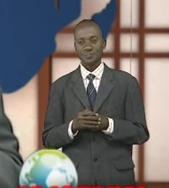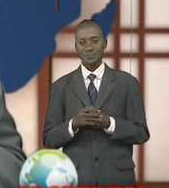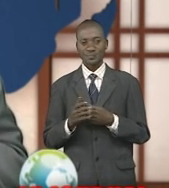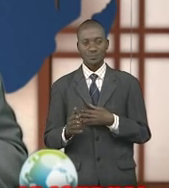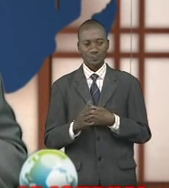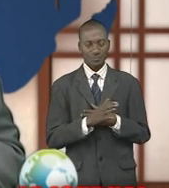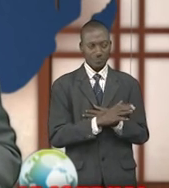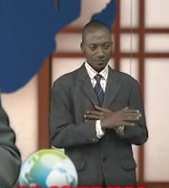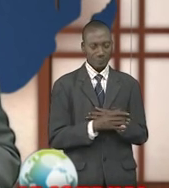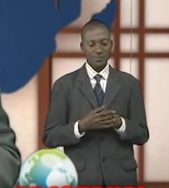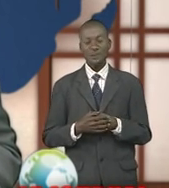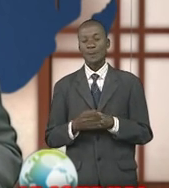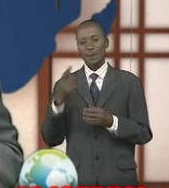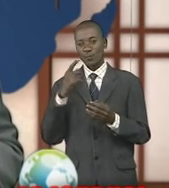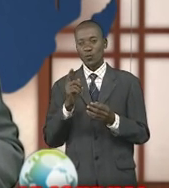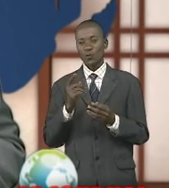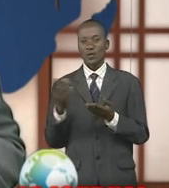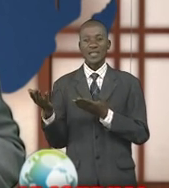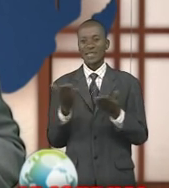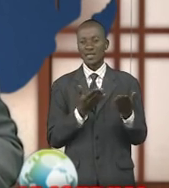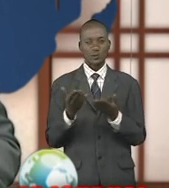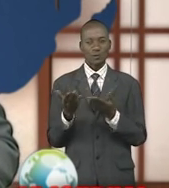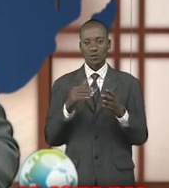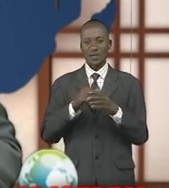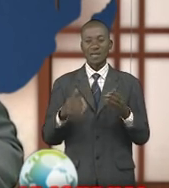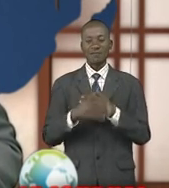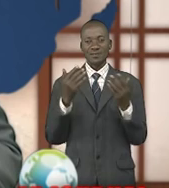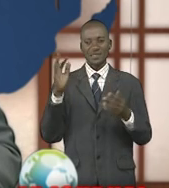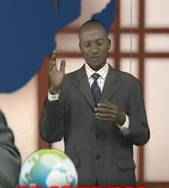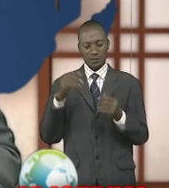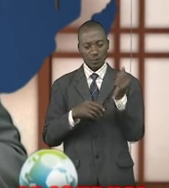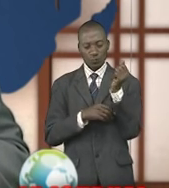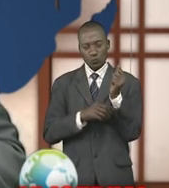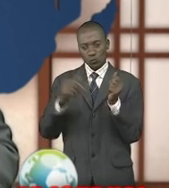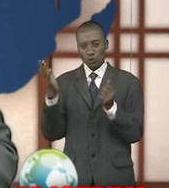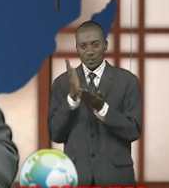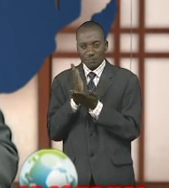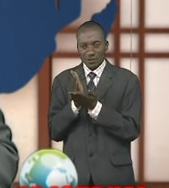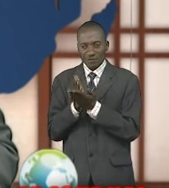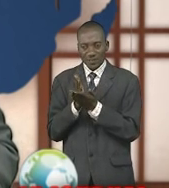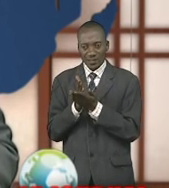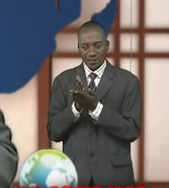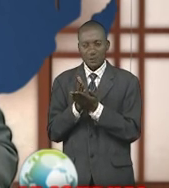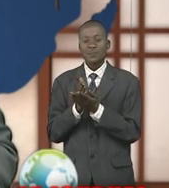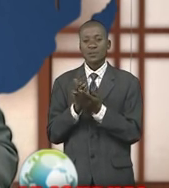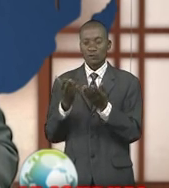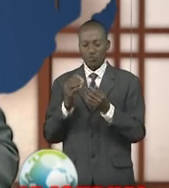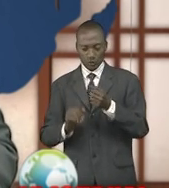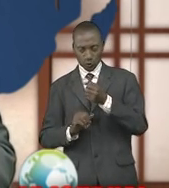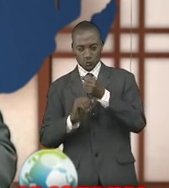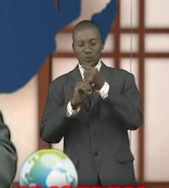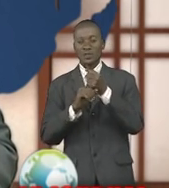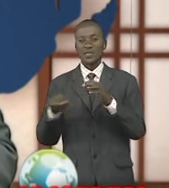Dans le domaine de transport en commun à Kinshasa, quelques privés veulent appuyer l'action du gouvernement.